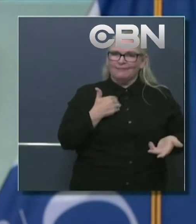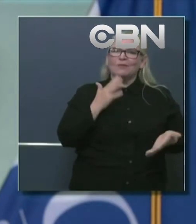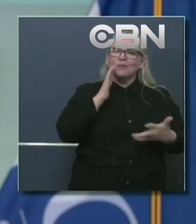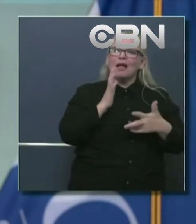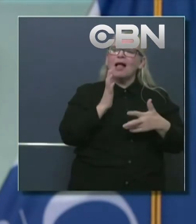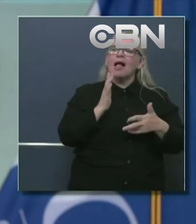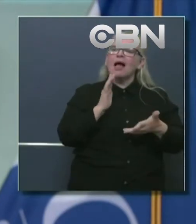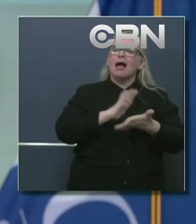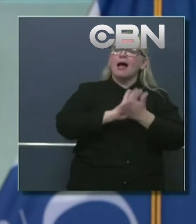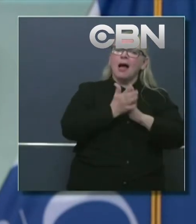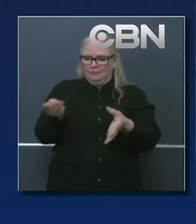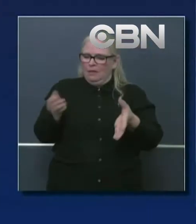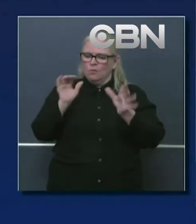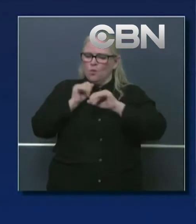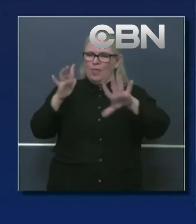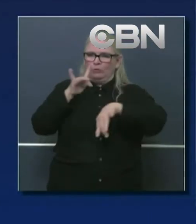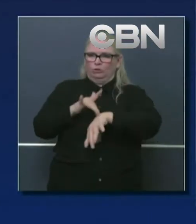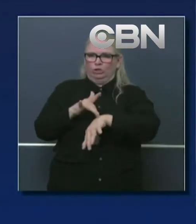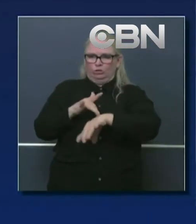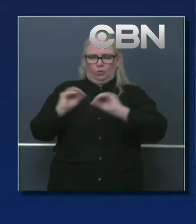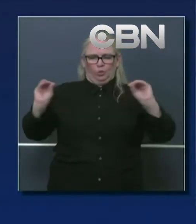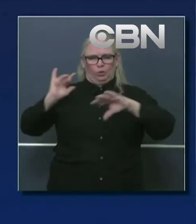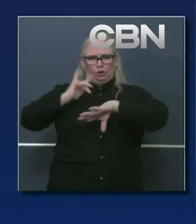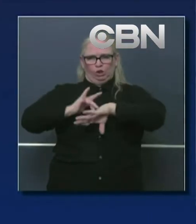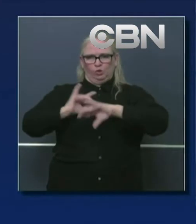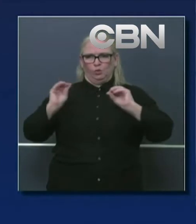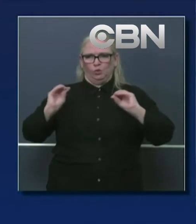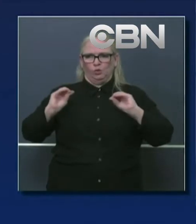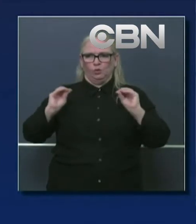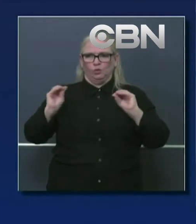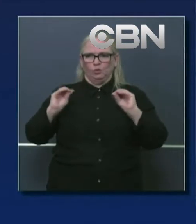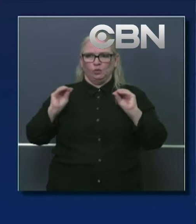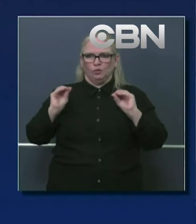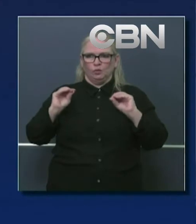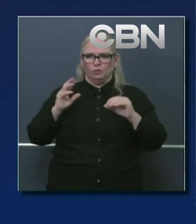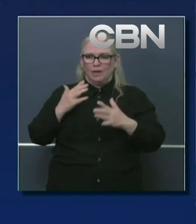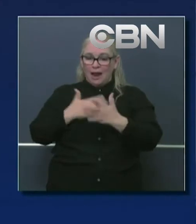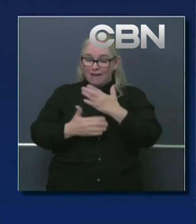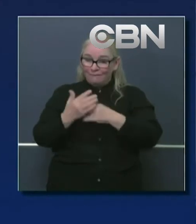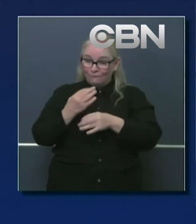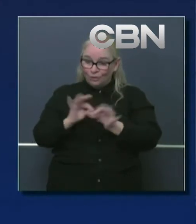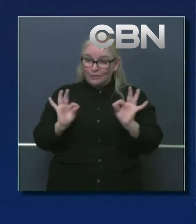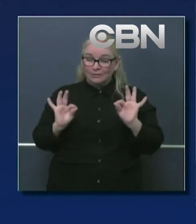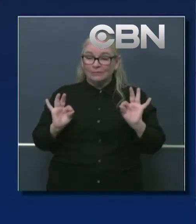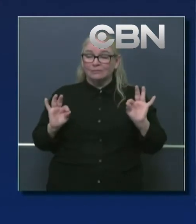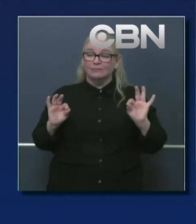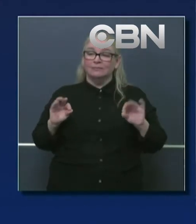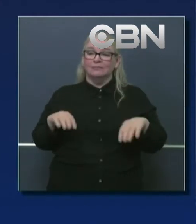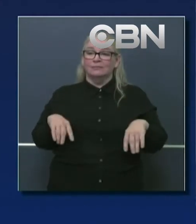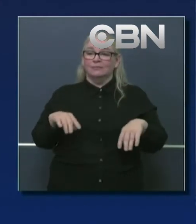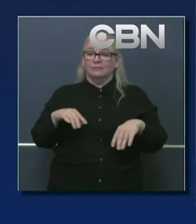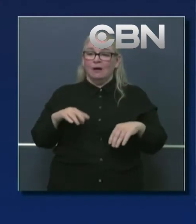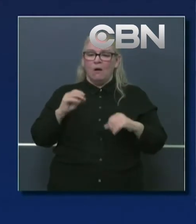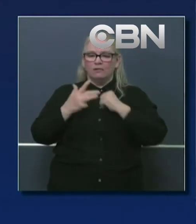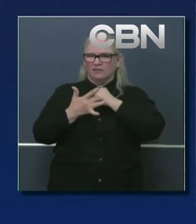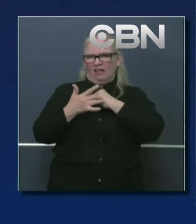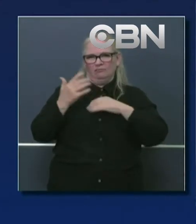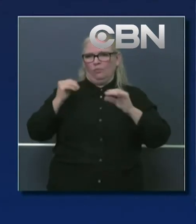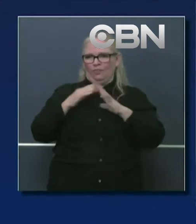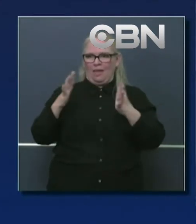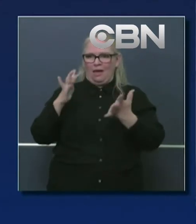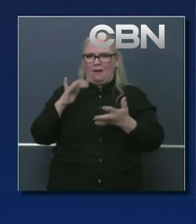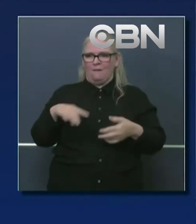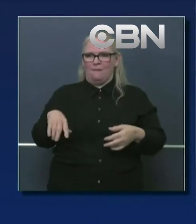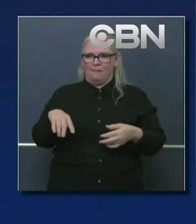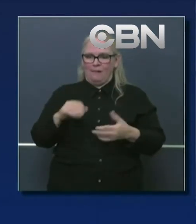đoạn. Kế hoạch của thống đốc Newsom có thể sẽ cho phép quận hạt mở cửa lại sớm hơn nếu đáp ứng những tiêu chuẩn nhất định về